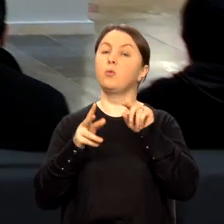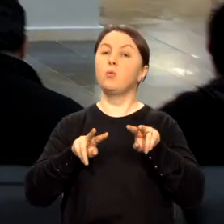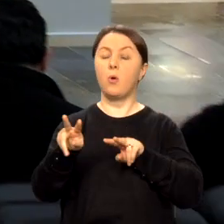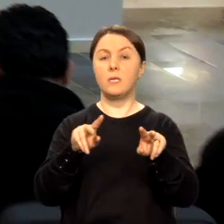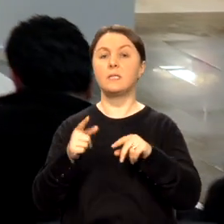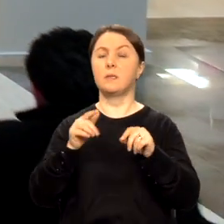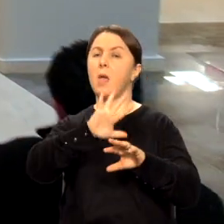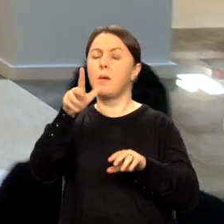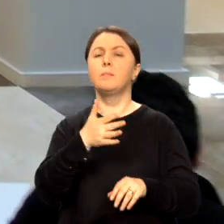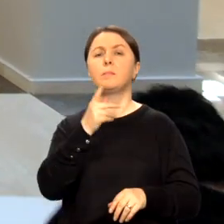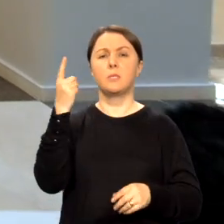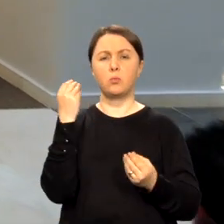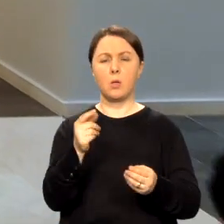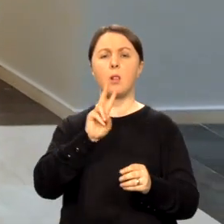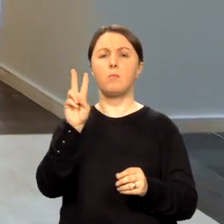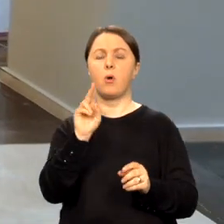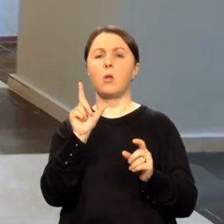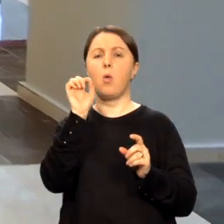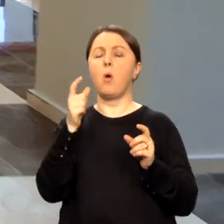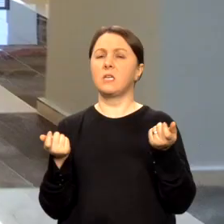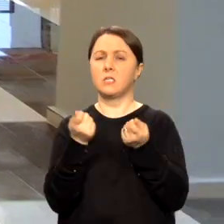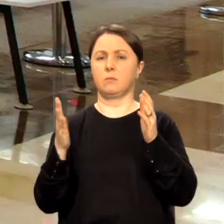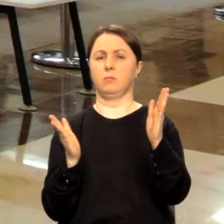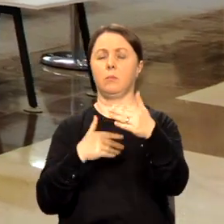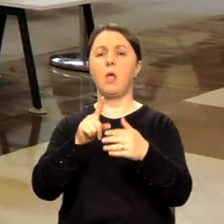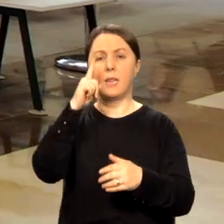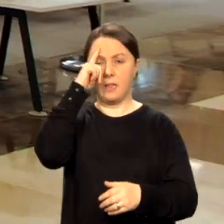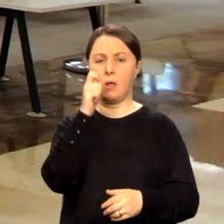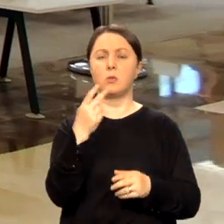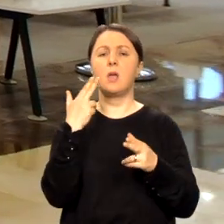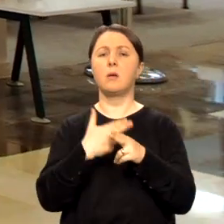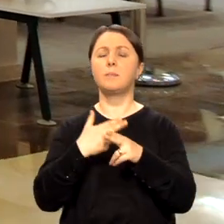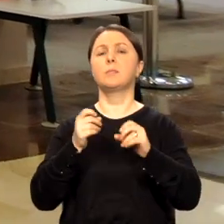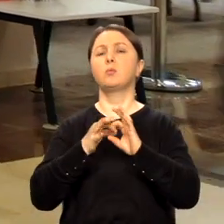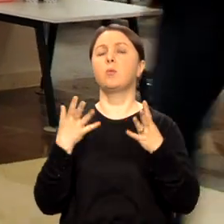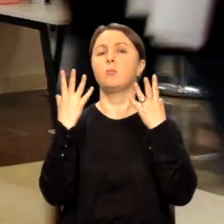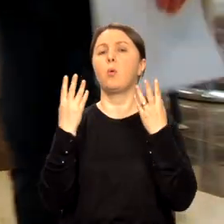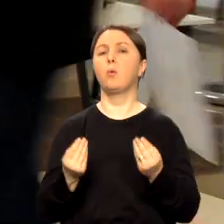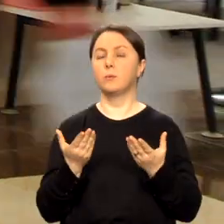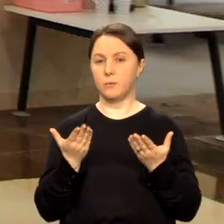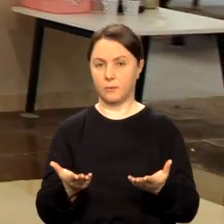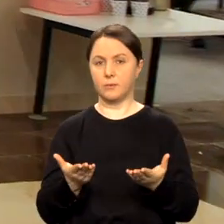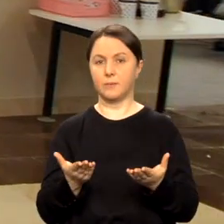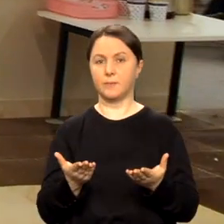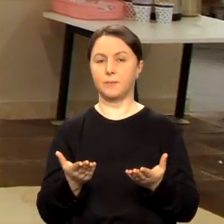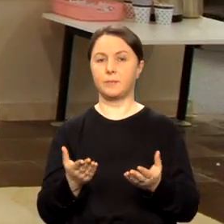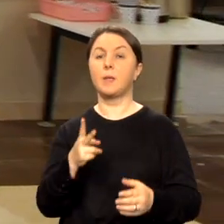Yeni yönetim üssümüzdeki Bilmer'in modern ofislerinde talepleriniz anında çözüme kavuşturuluyor.